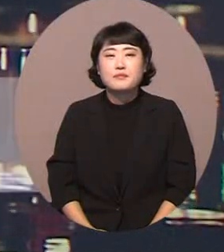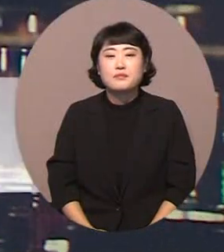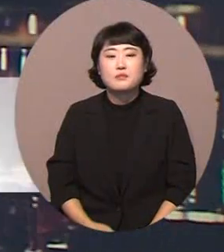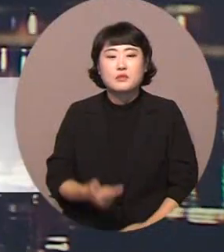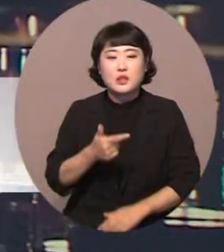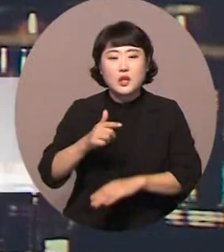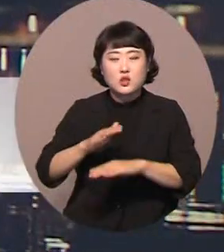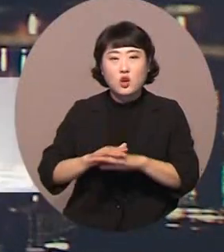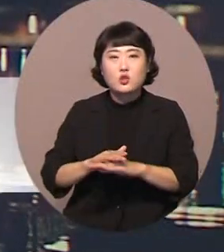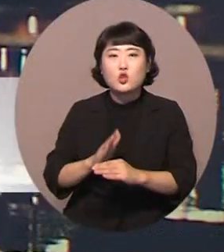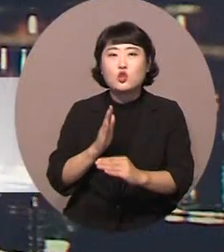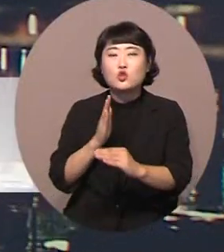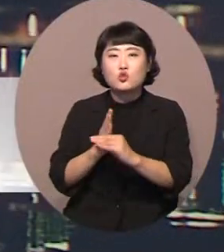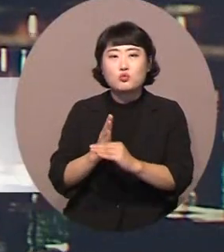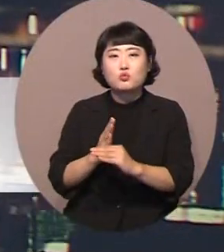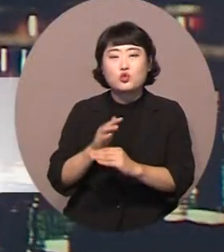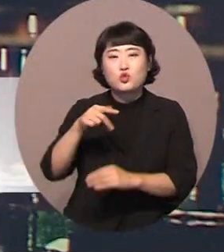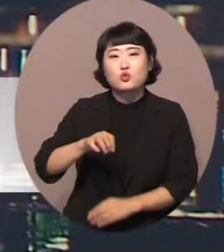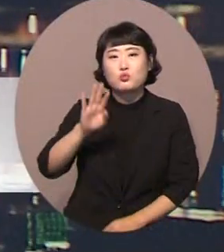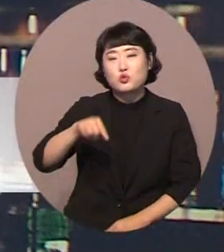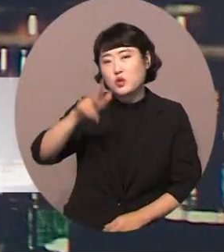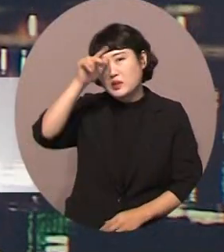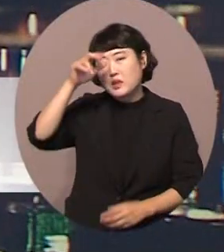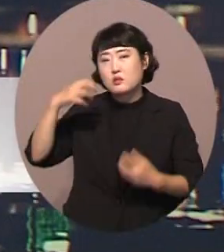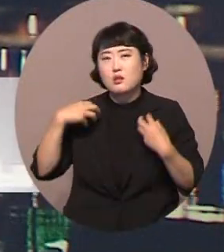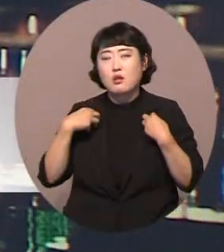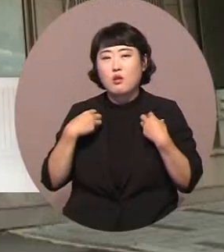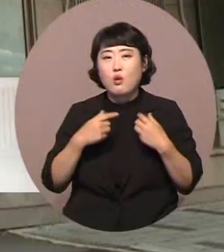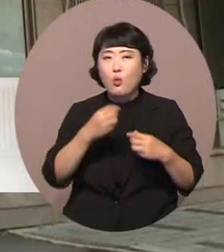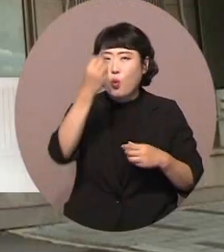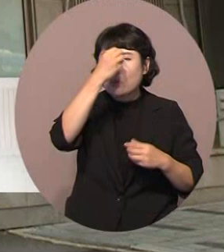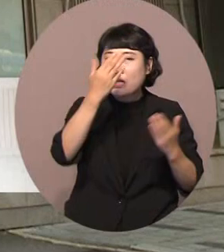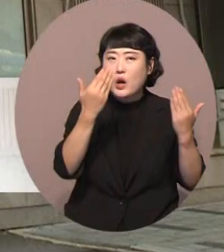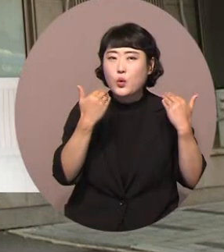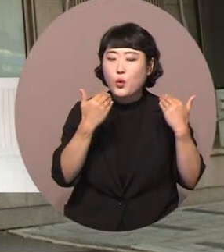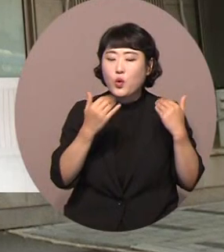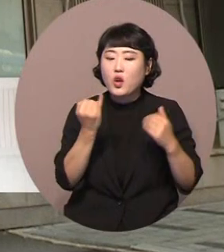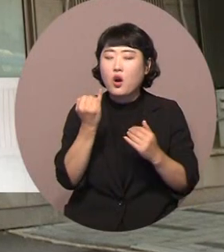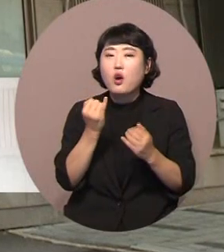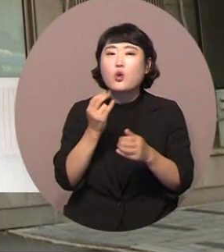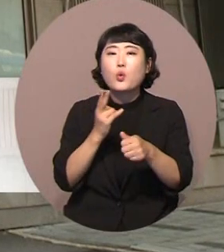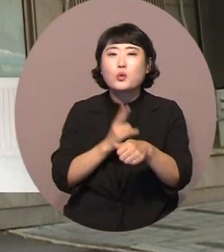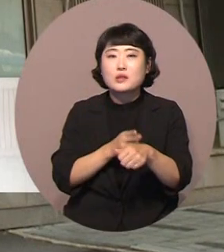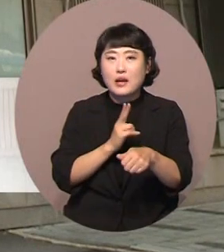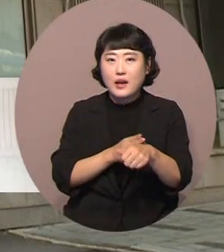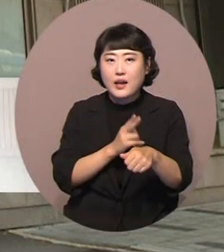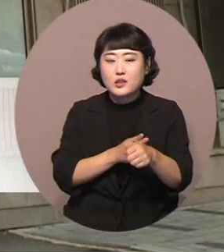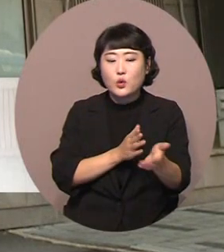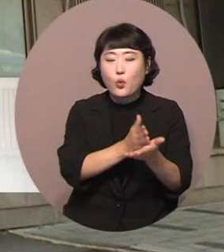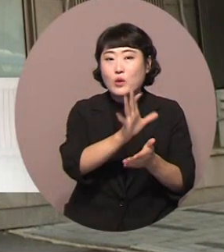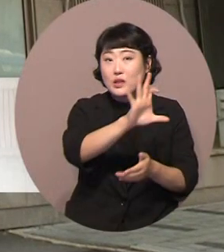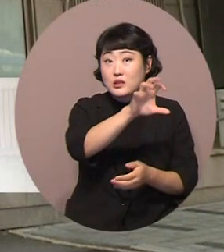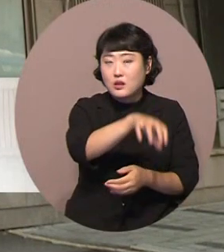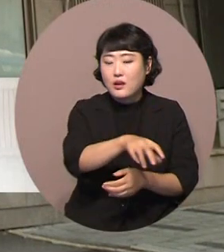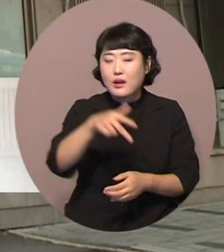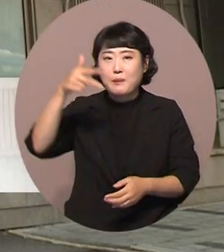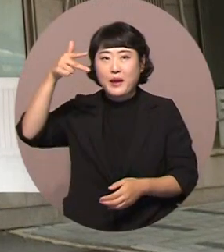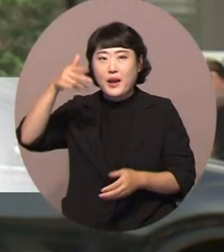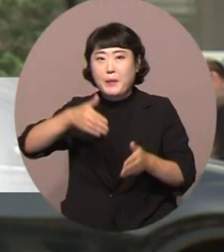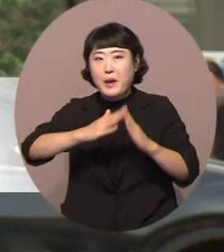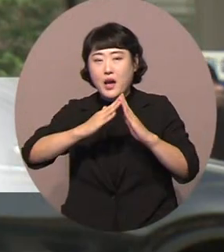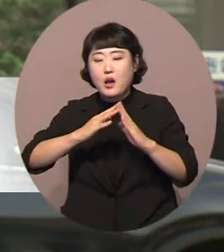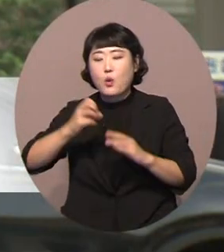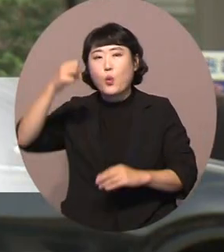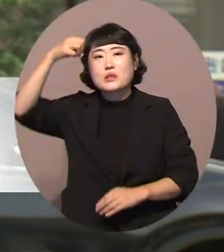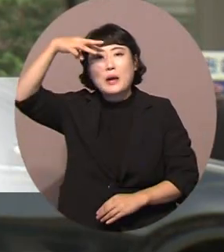대전 중부경찰서는 대전 모고등학교 여교사 전용 화장실에 카메라를 설치해 불법 촬영한 혐의로